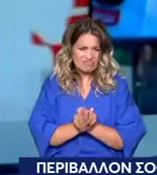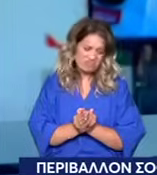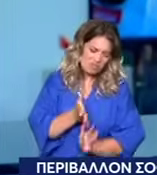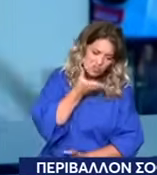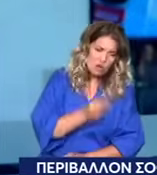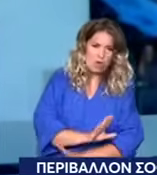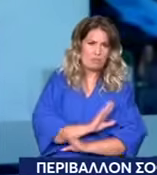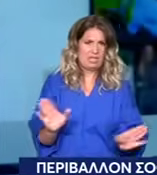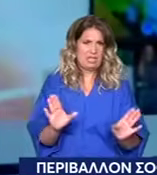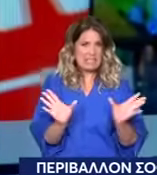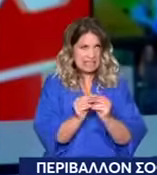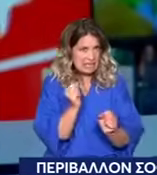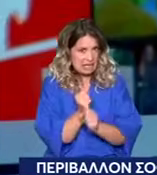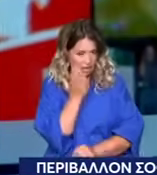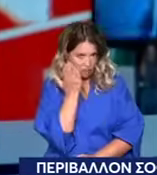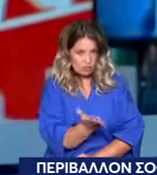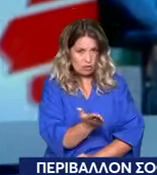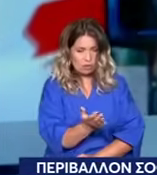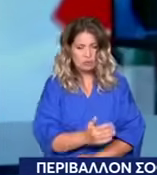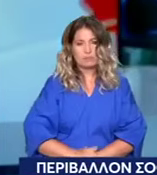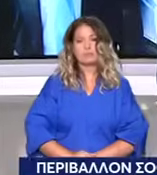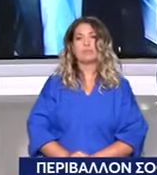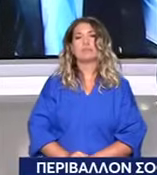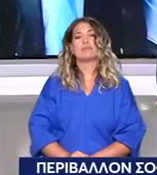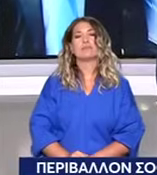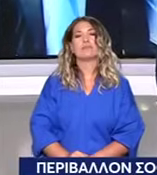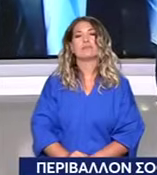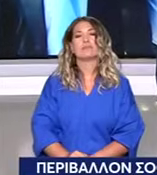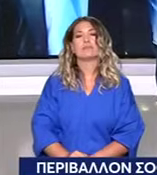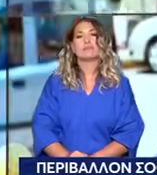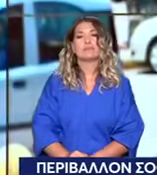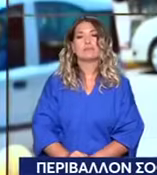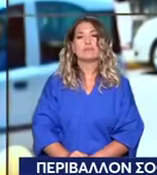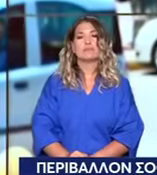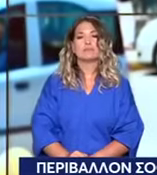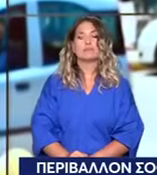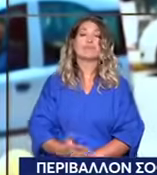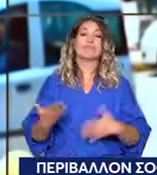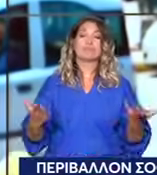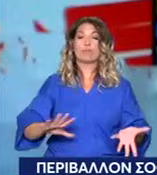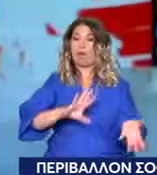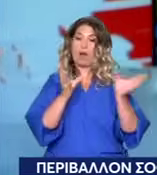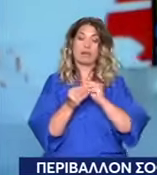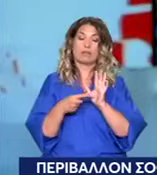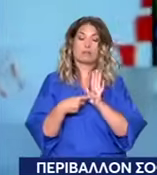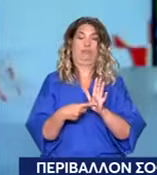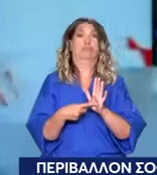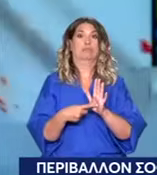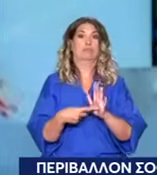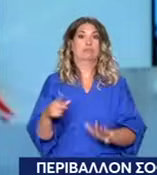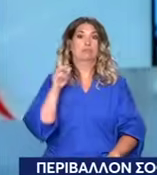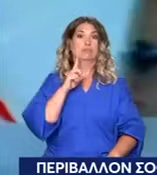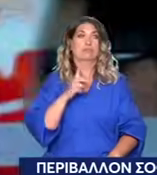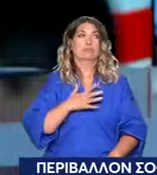συνεργάτης. Άρα με αυτό όλο βλέπουμε γιατί έχει επικεντρωθεί, θα έλεγα,